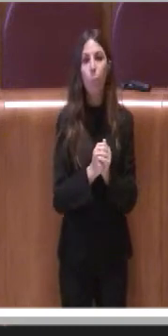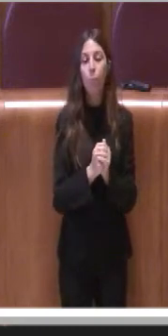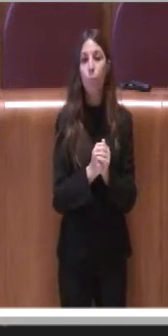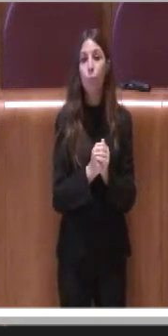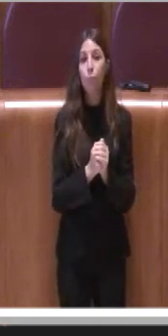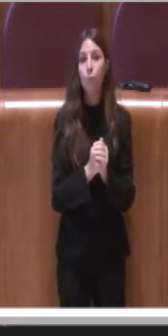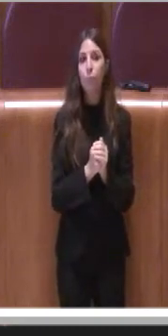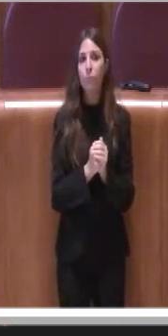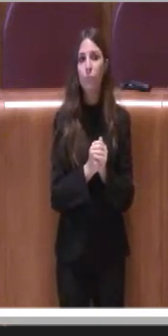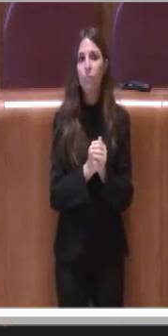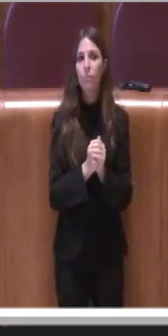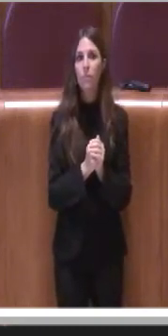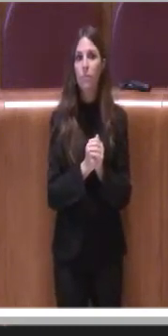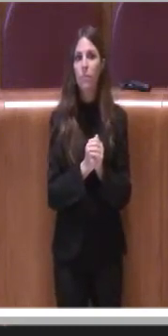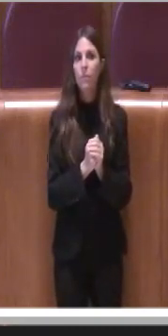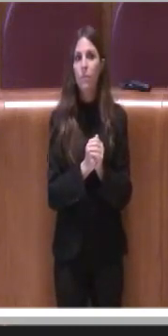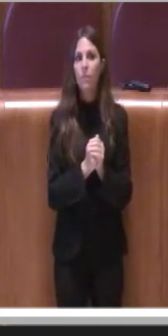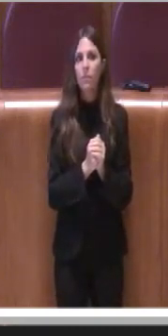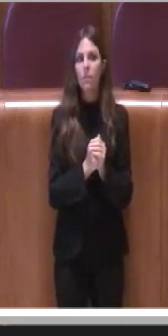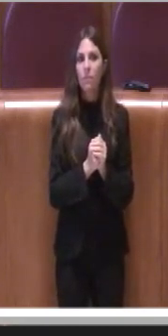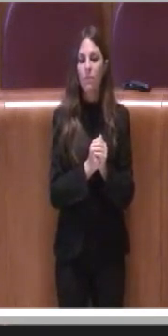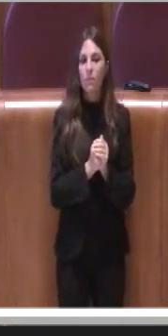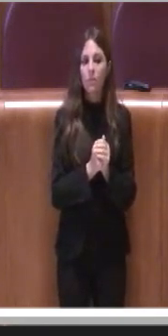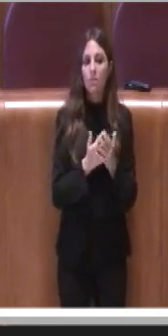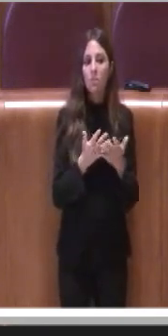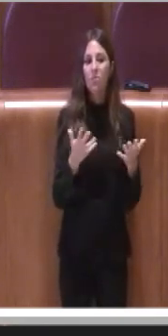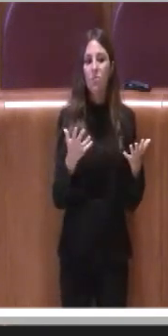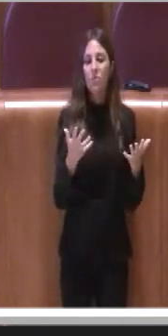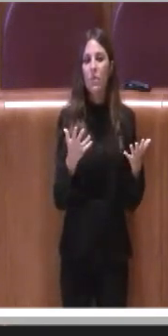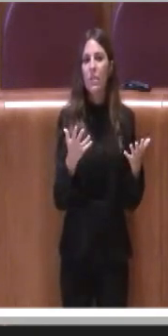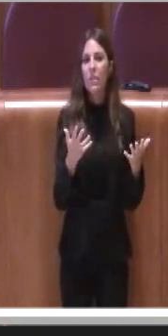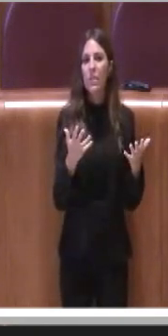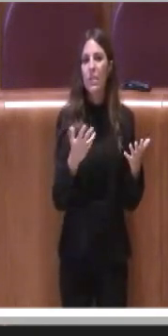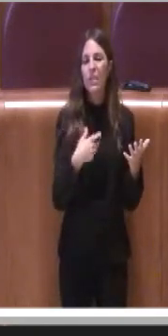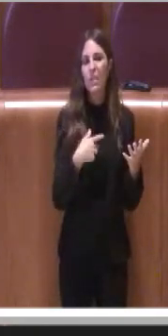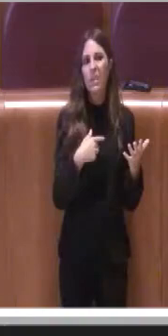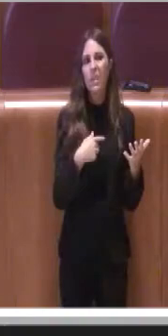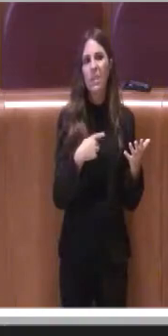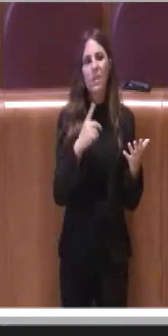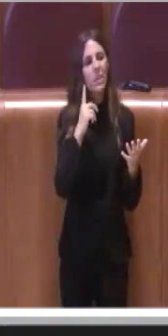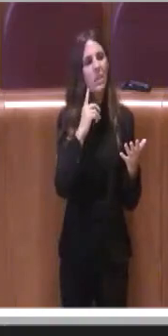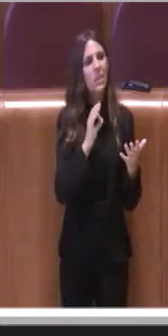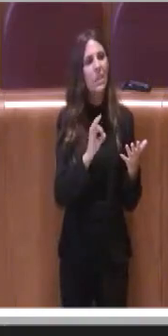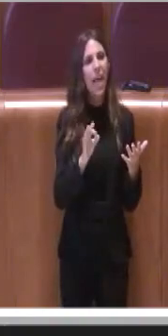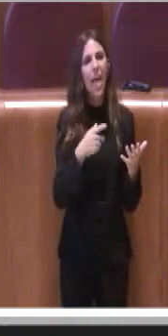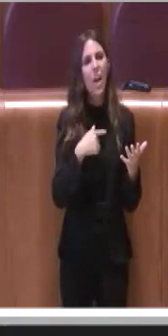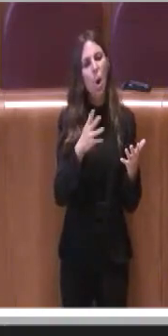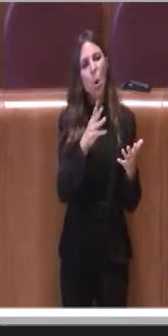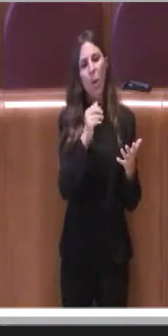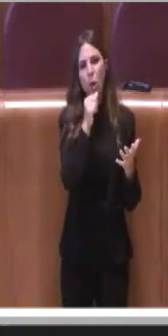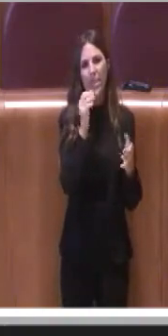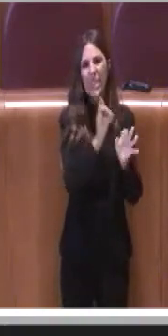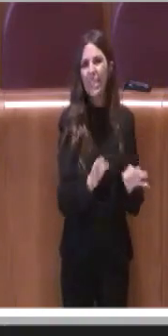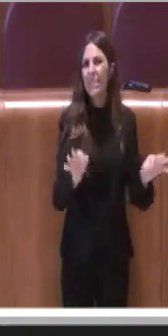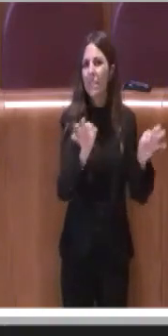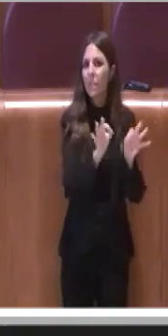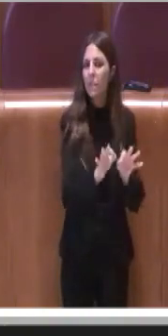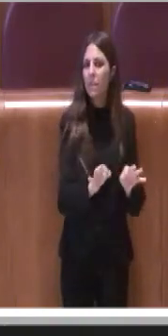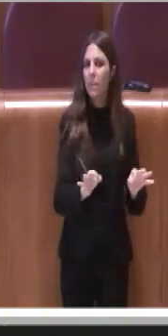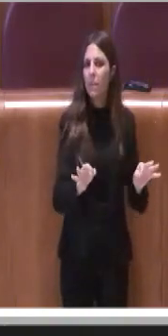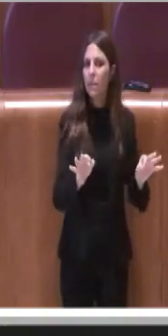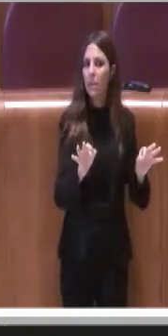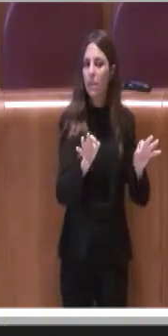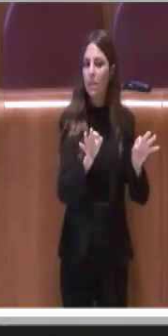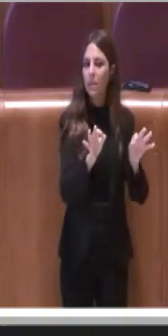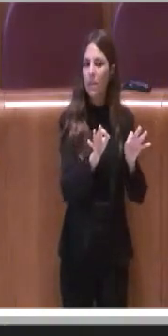forse viene avvisata qualcosa negativo, ecco. No, ma tante volte si dimentica anche quello